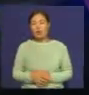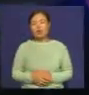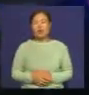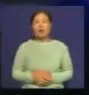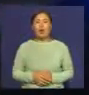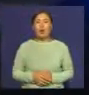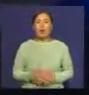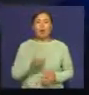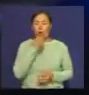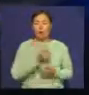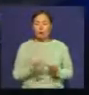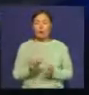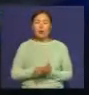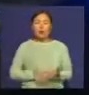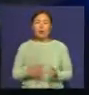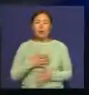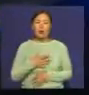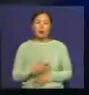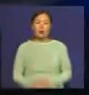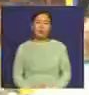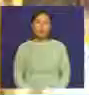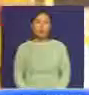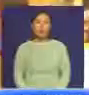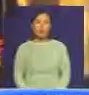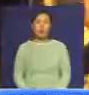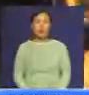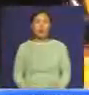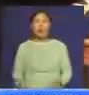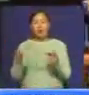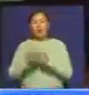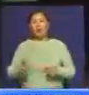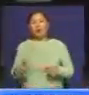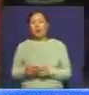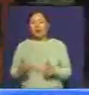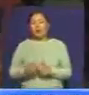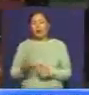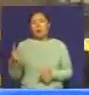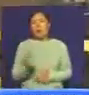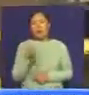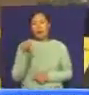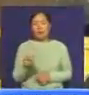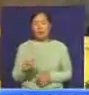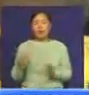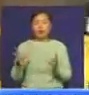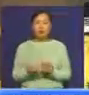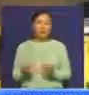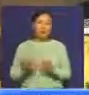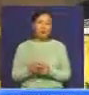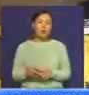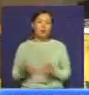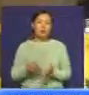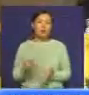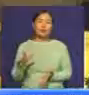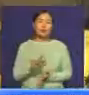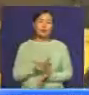коллеги поведают подробности профилактических мероприятий. Рейд стартовал с 1 апреля. При инспектировании торговых центров было